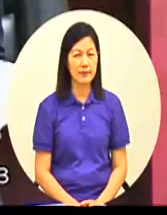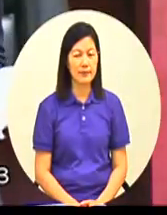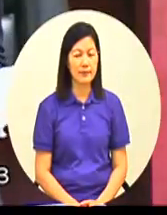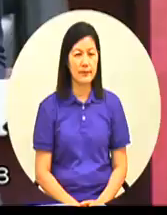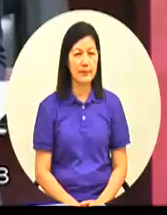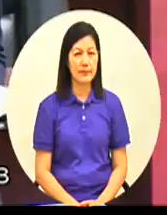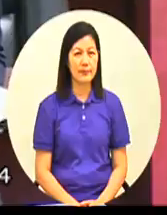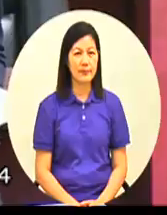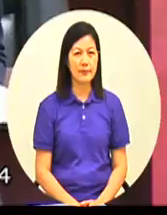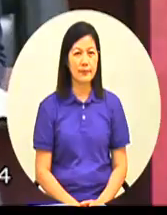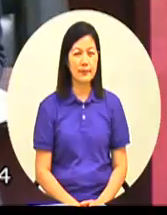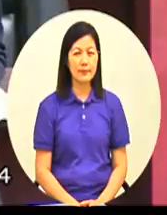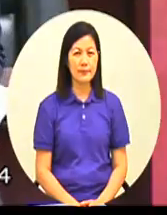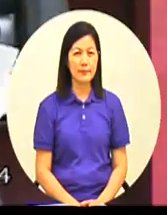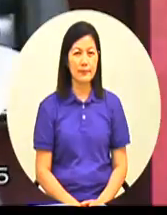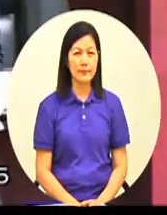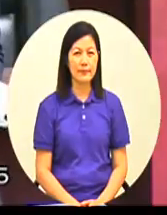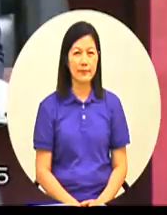好，那个